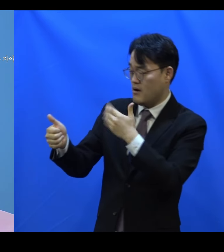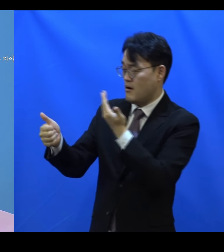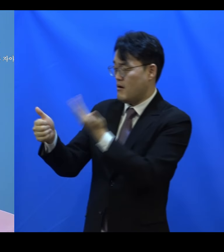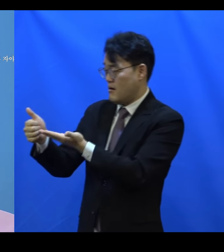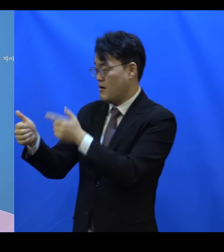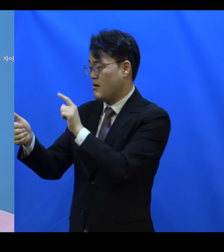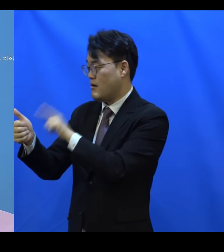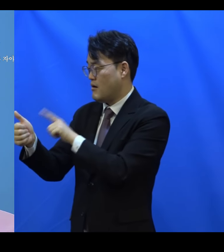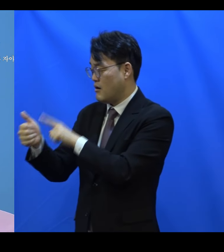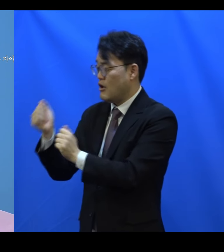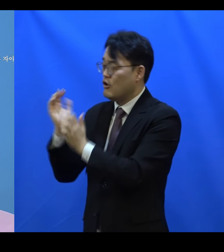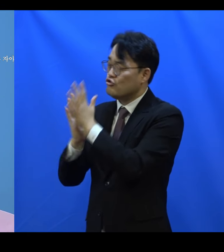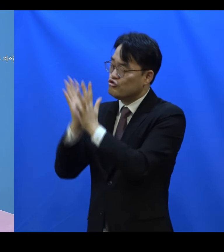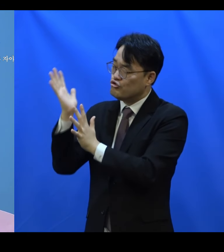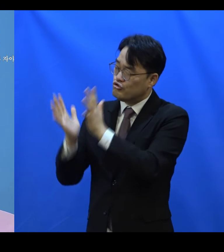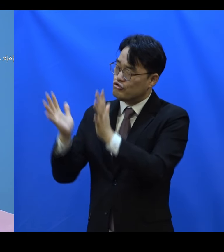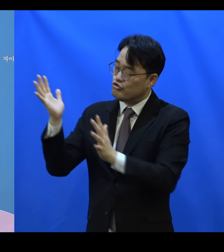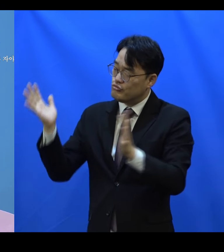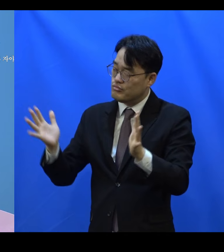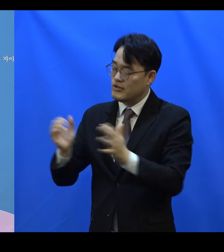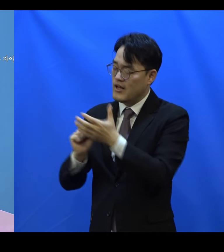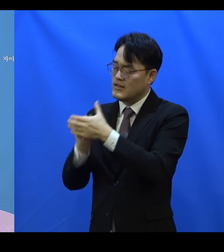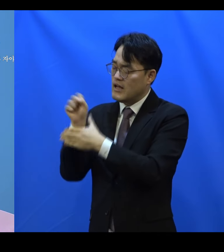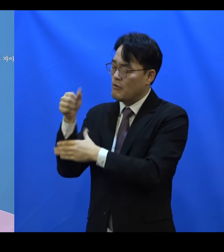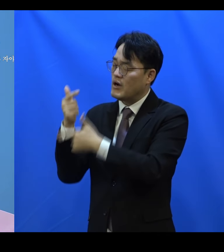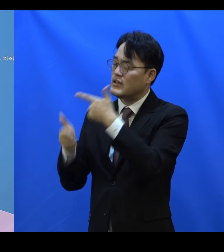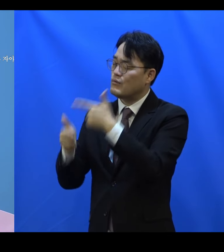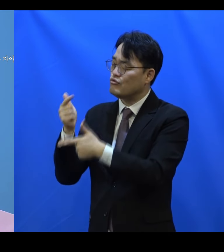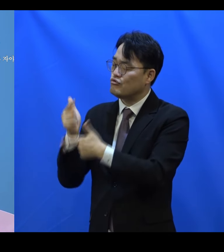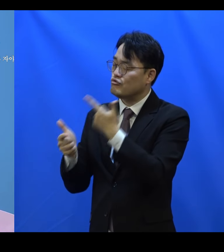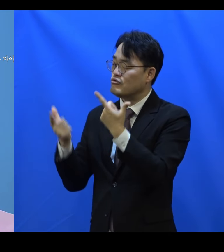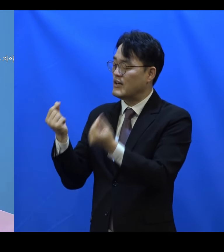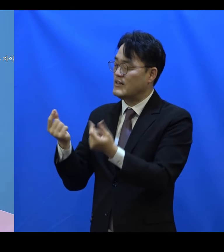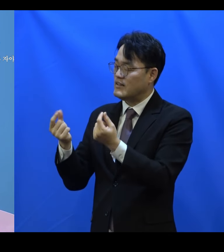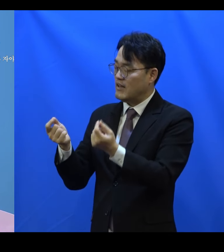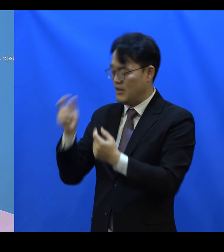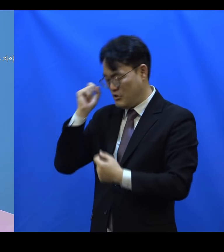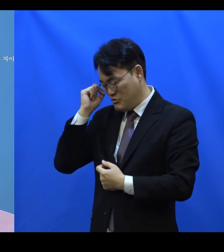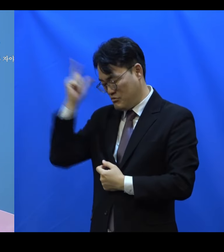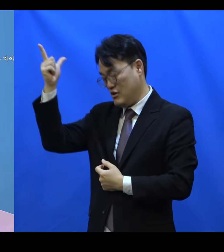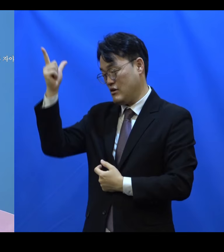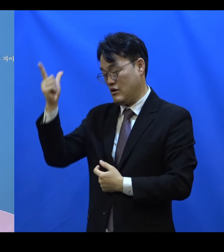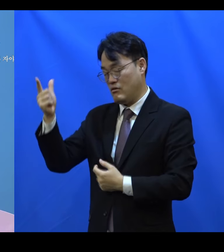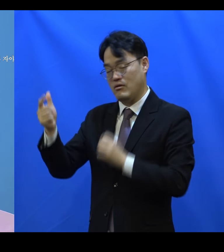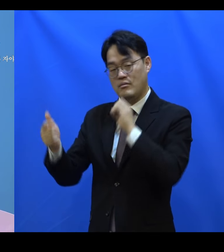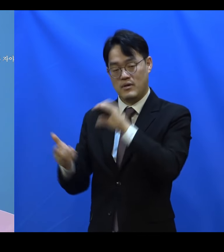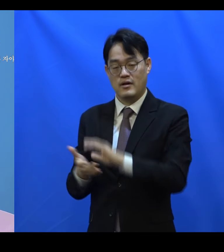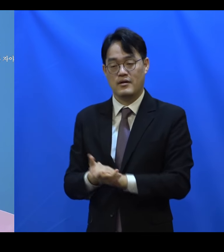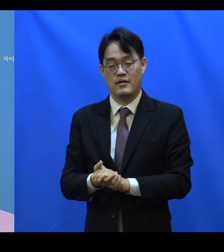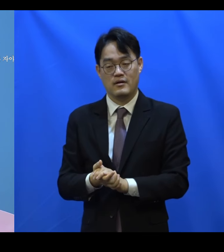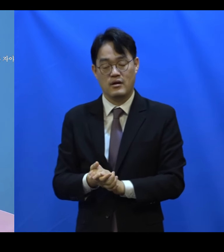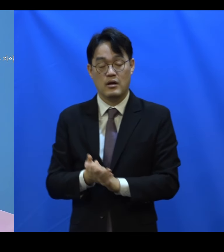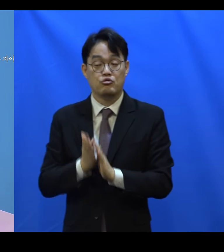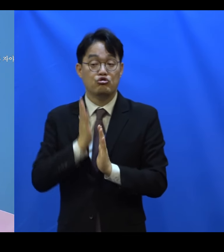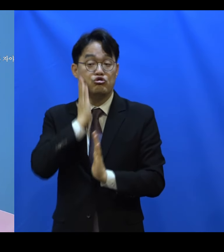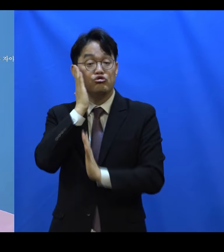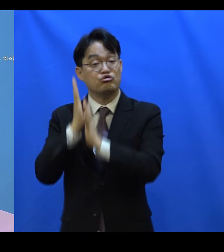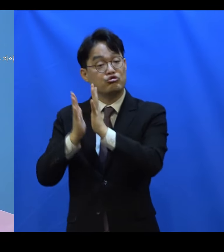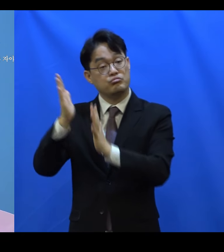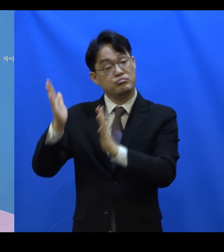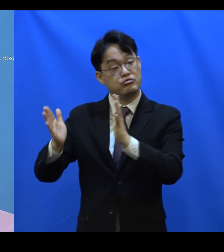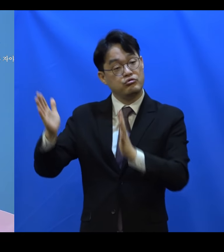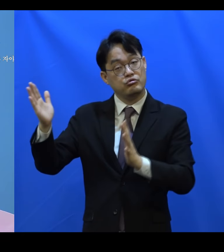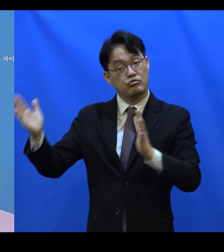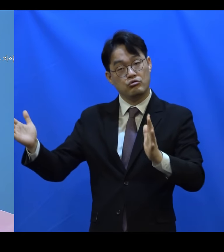가장 탁월한 분, 이렇게 얘기하고 있습니다. 여기 숲풀 가운데 사과나무라고 했습니다. 이것은 여러분